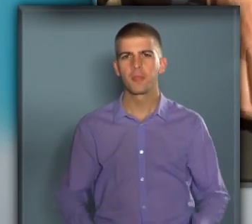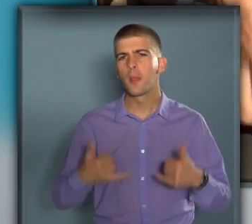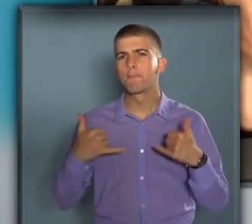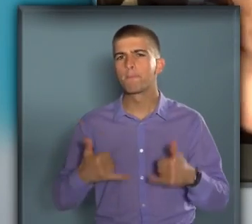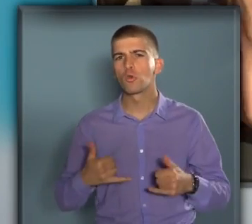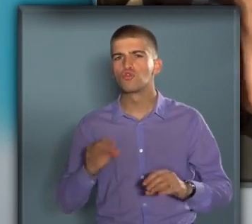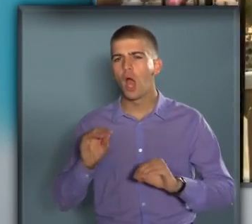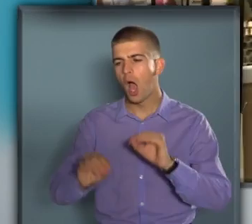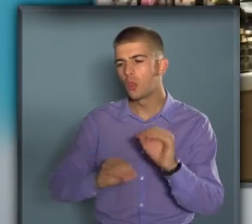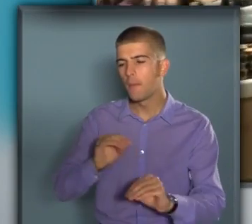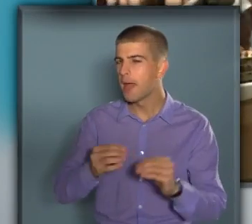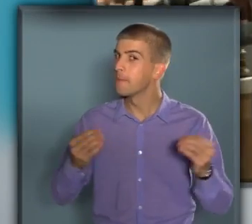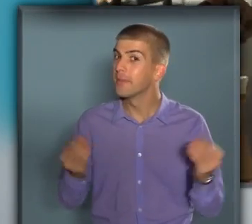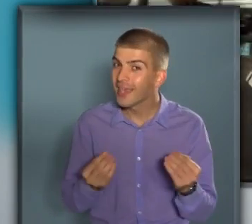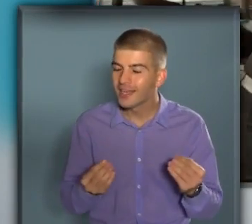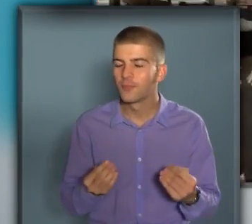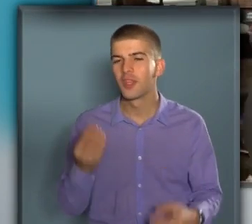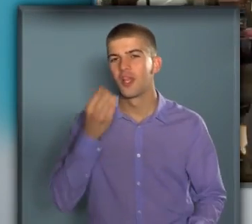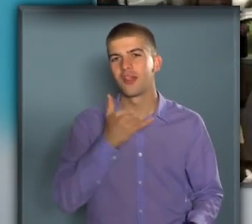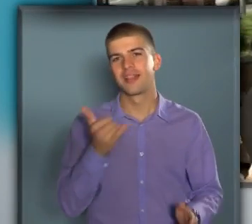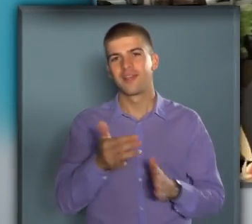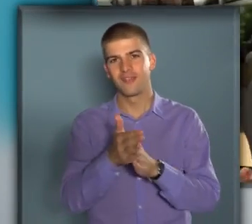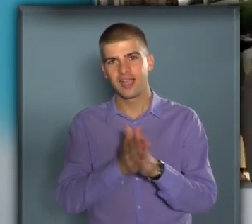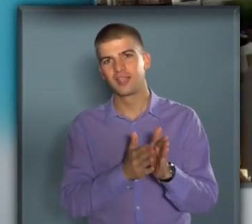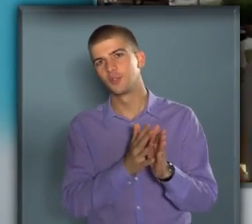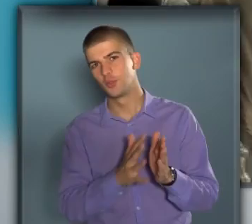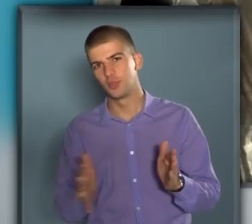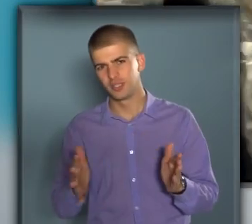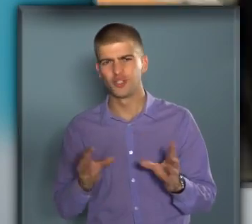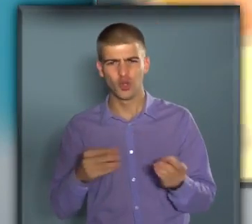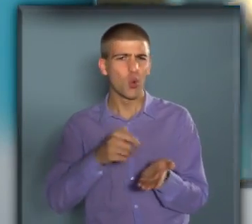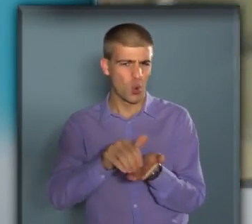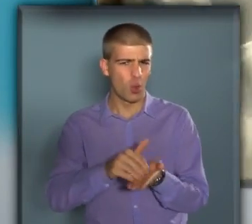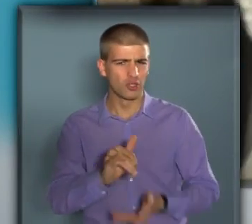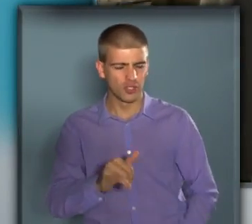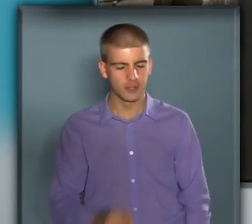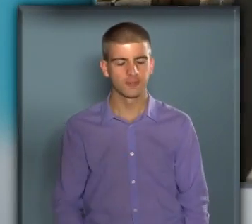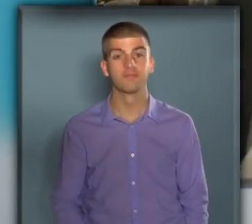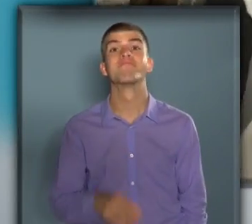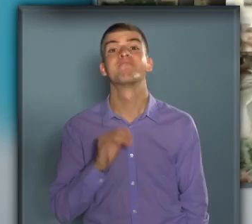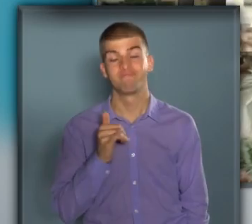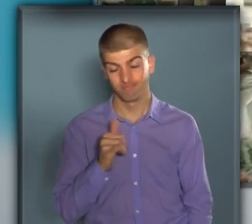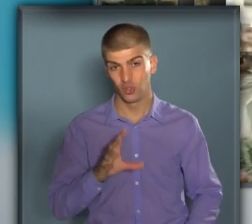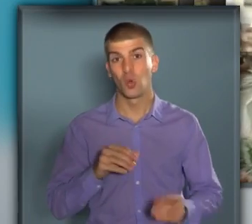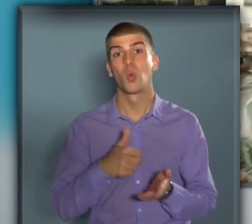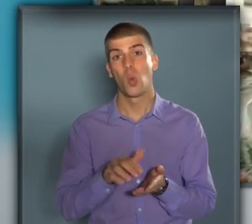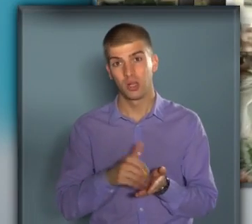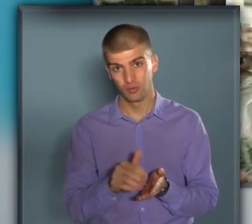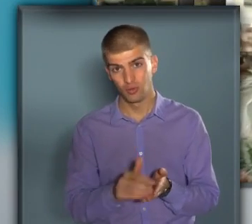mostani adományoknak az az apropója, hogy ugye elindult a tanév, ami elég sok kiadással jár. Igen, nagyon sok kiadással